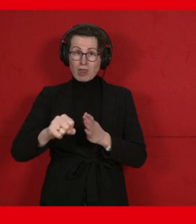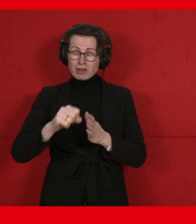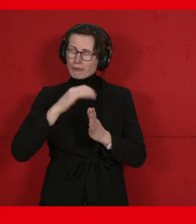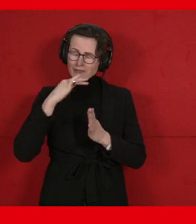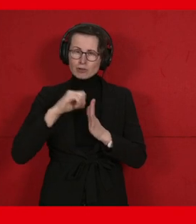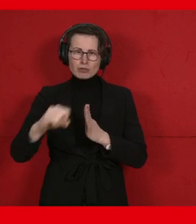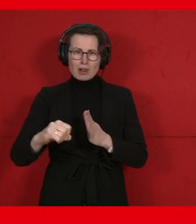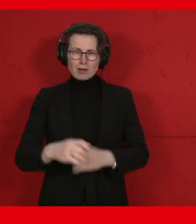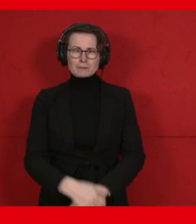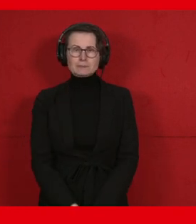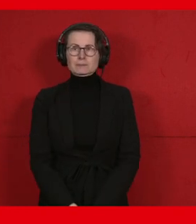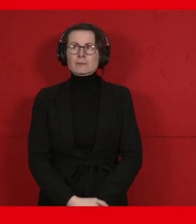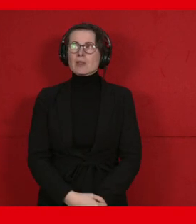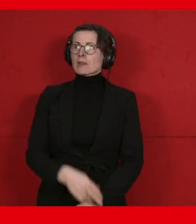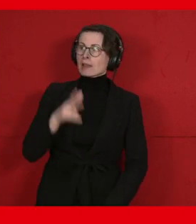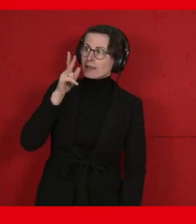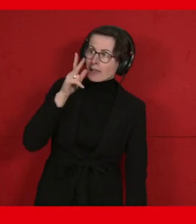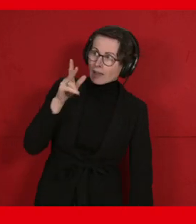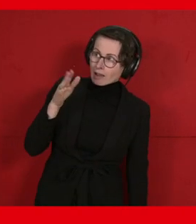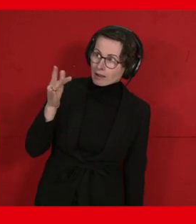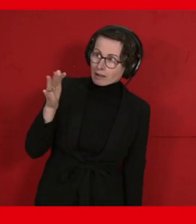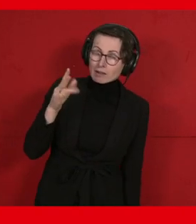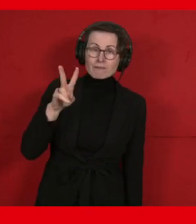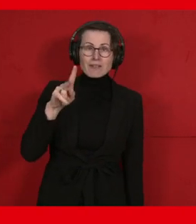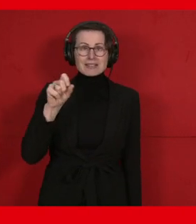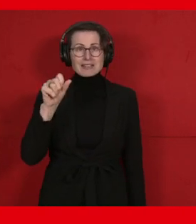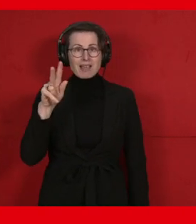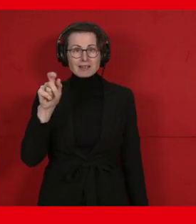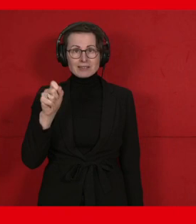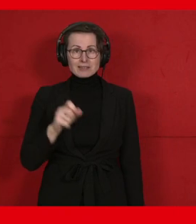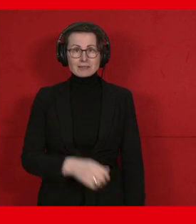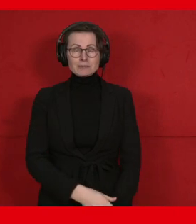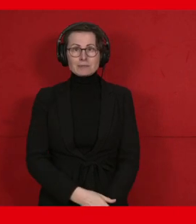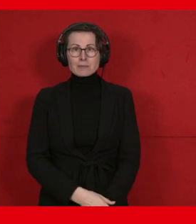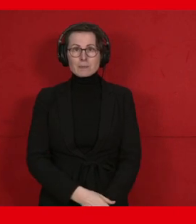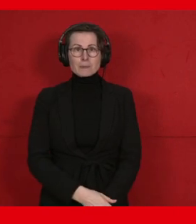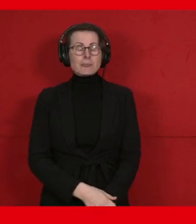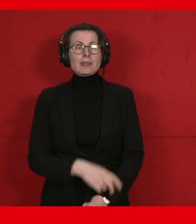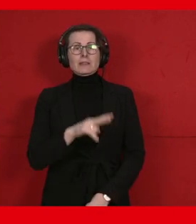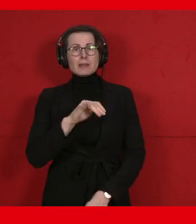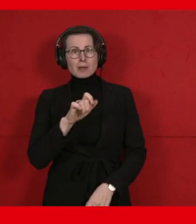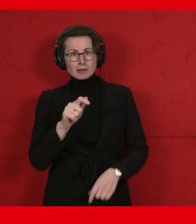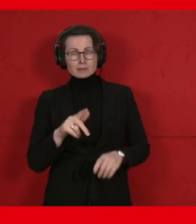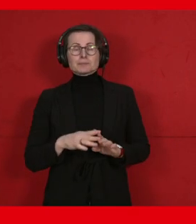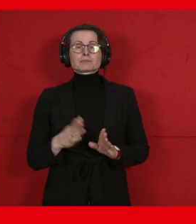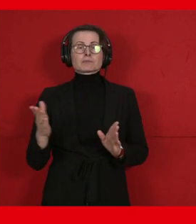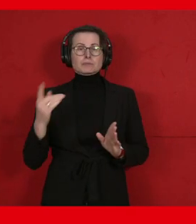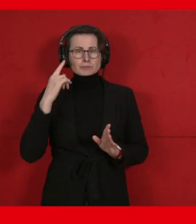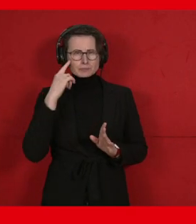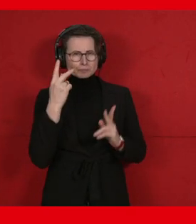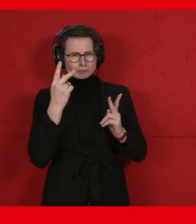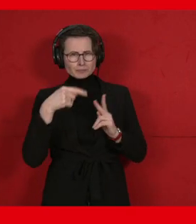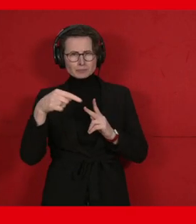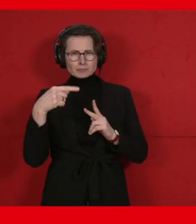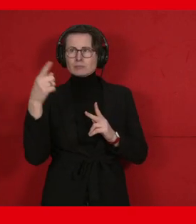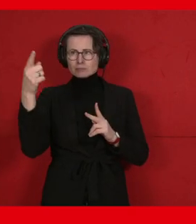werden. Kai Niebert oder Herr Vassiliadis, bitte. Glaube, dass das Wichtigste jetzt ist, und das hat Olaf Scholz gemacht, dass